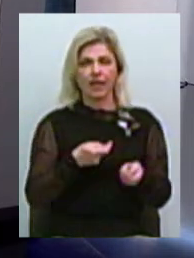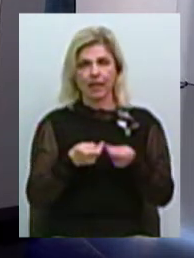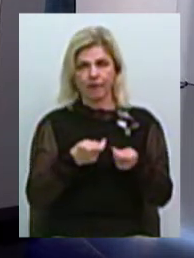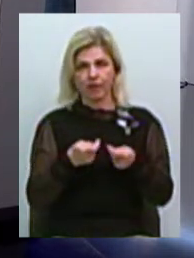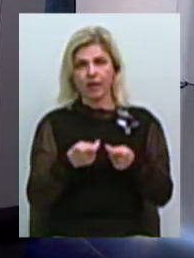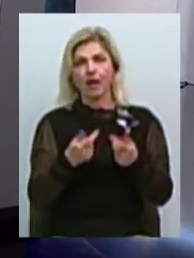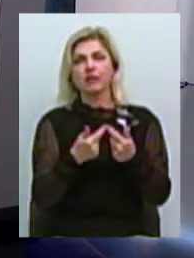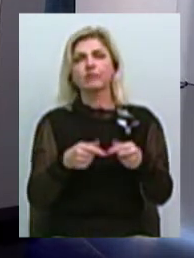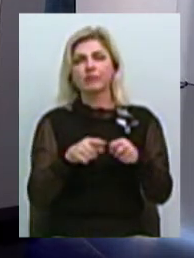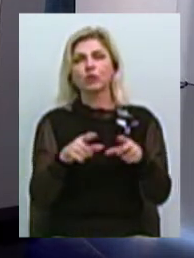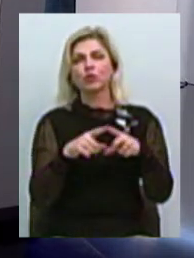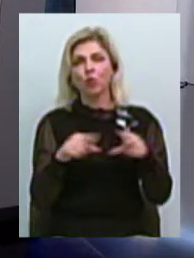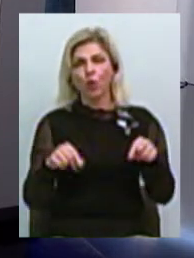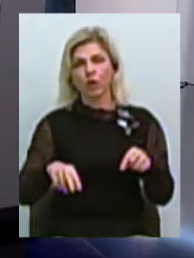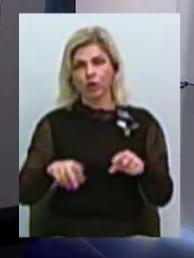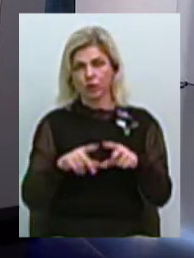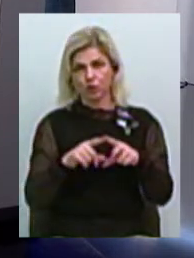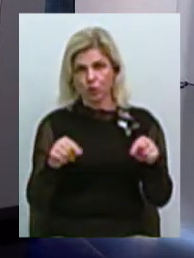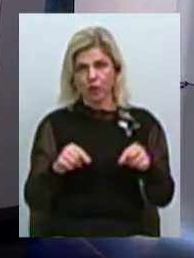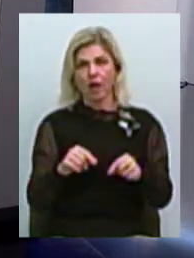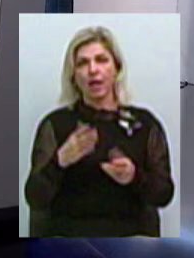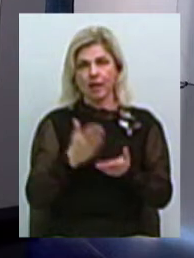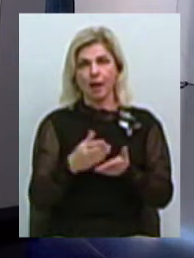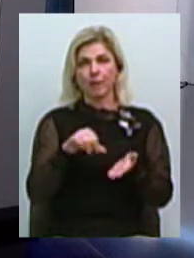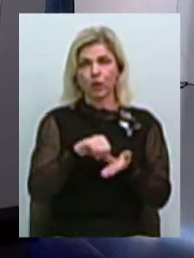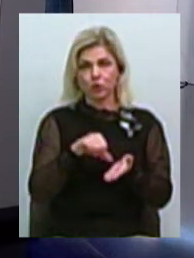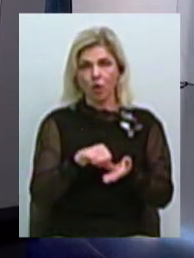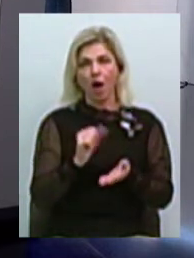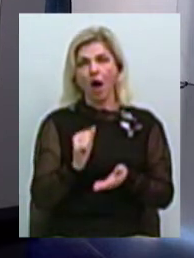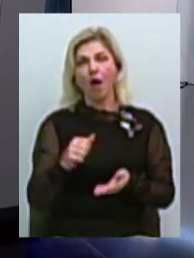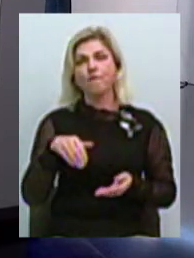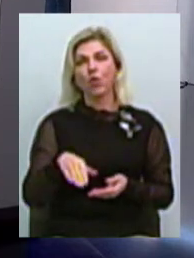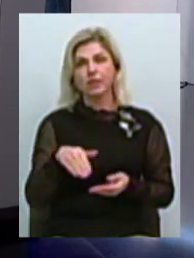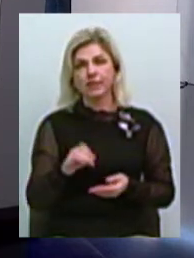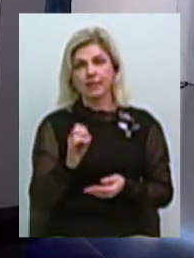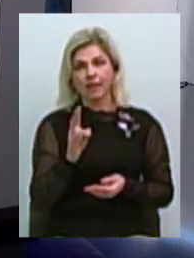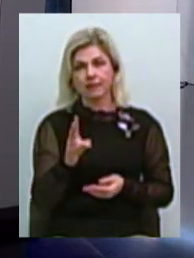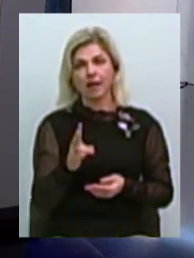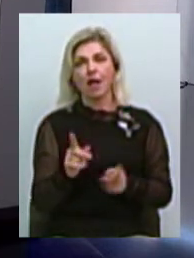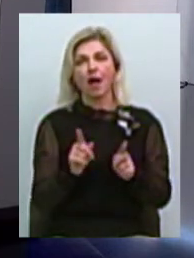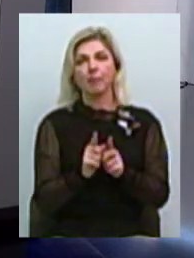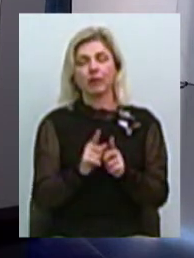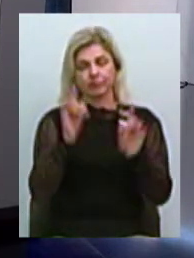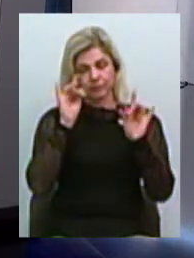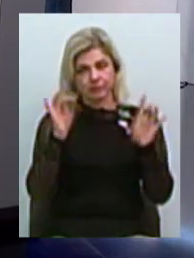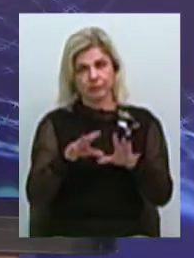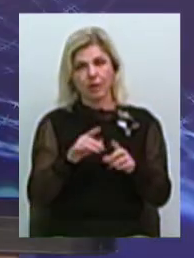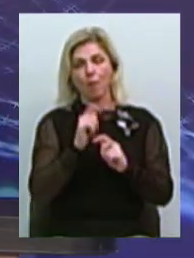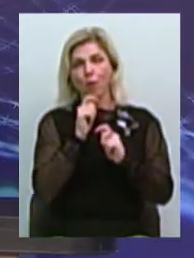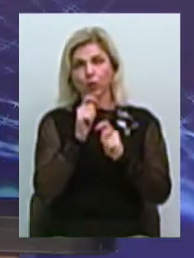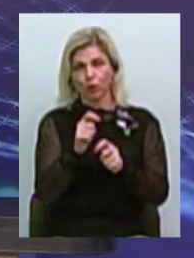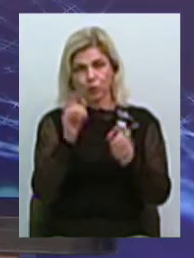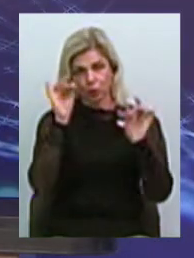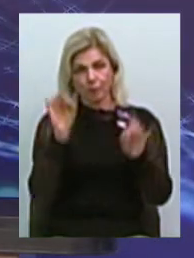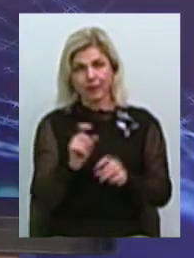загальної середньої освіти, директори, зокрема, є присутніми. А ось сьогодні Вознесенськ нам такий невеличку несподіванку подарунок і сюрприз,